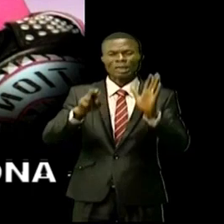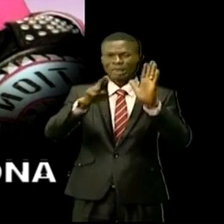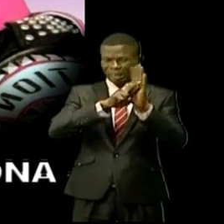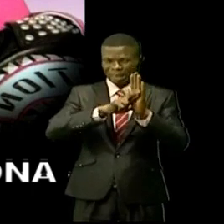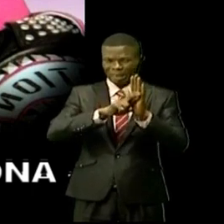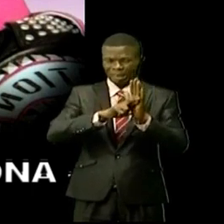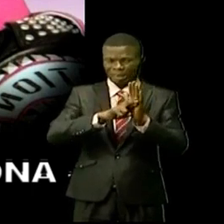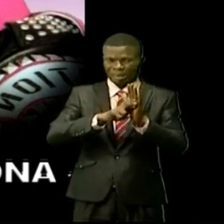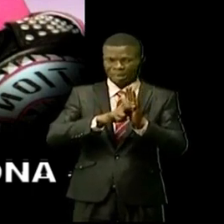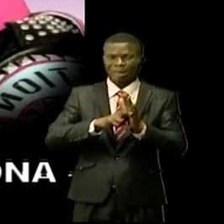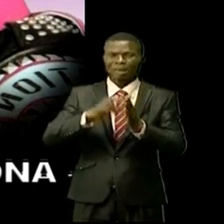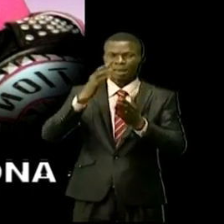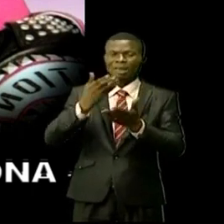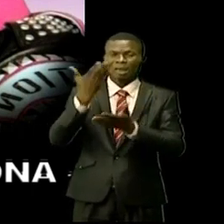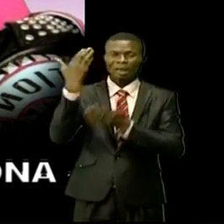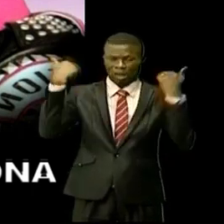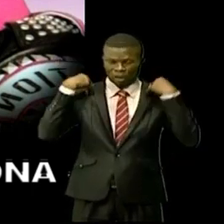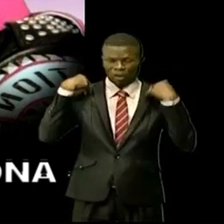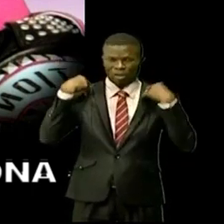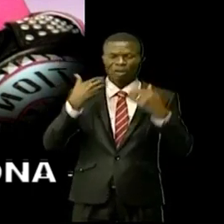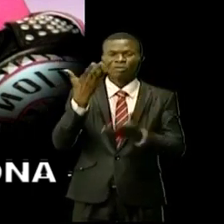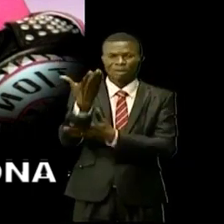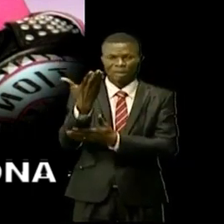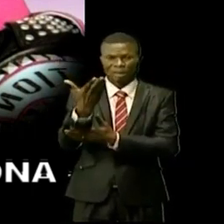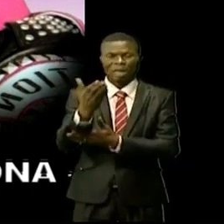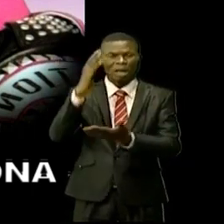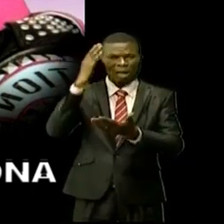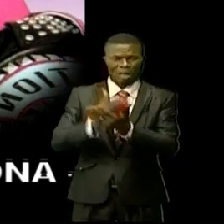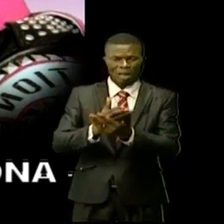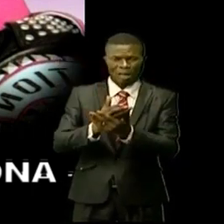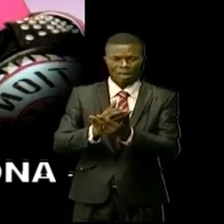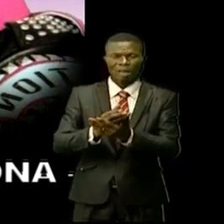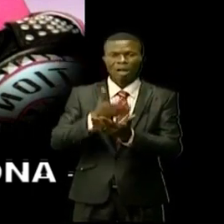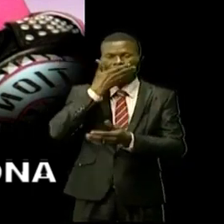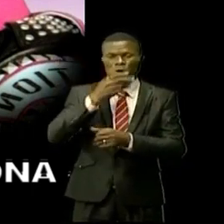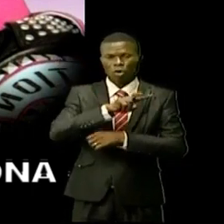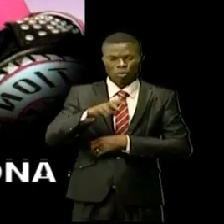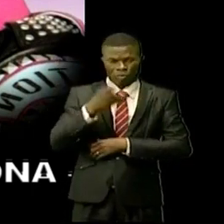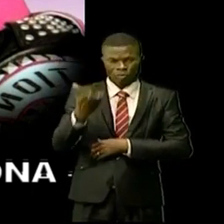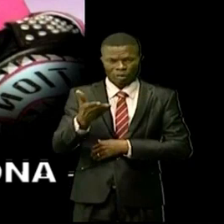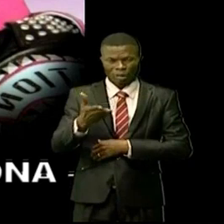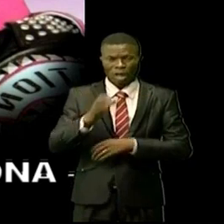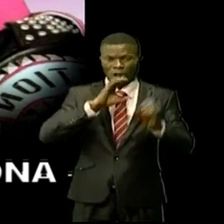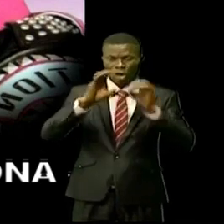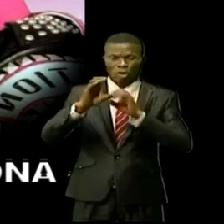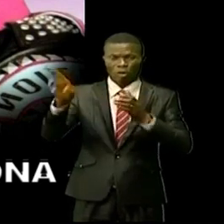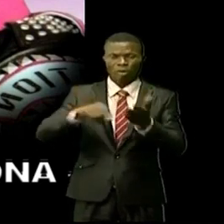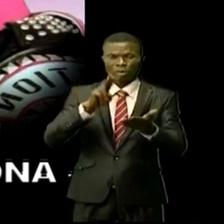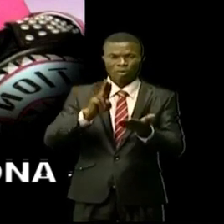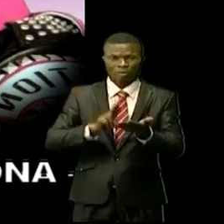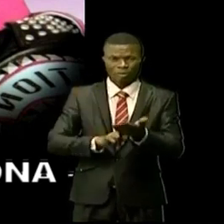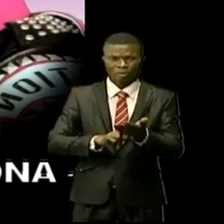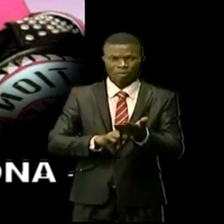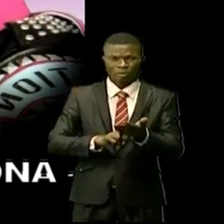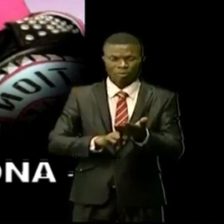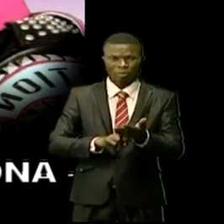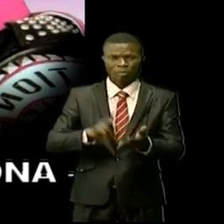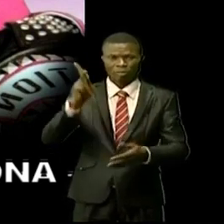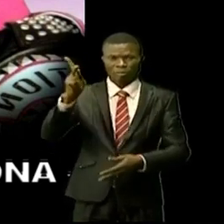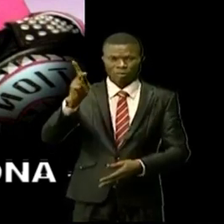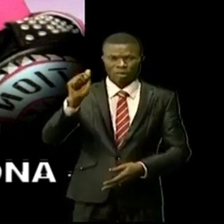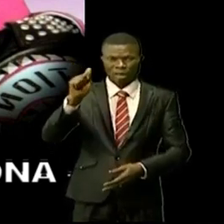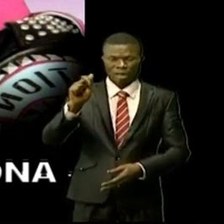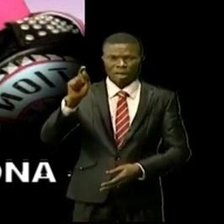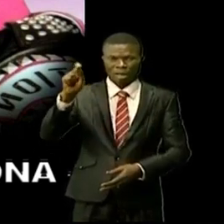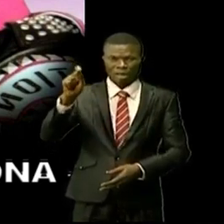édictées par les autorités sanitaires pour lutter contre la COVID-19. C'est un communiqué signé Katungu